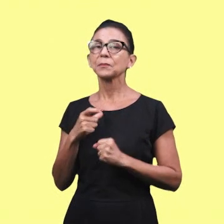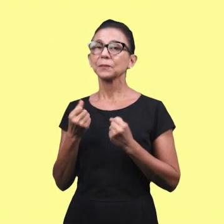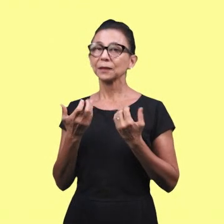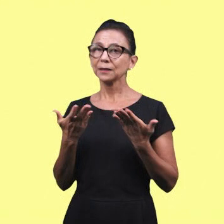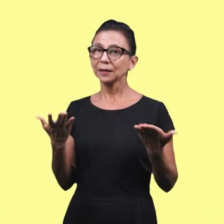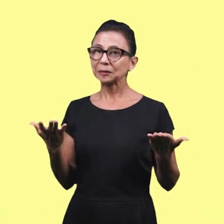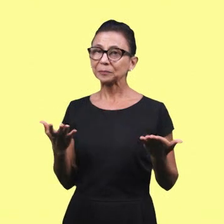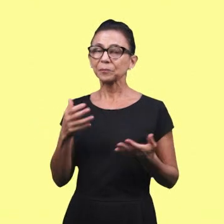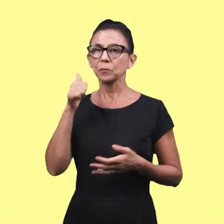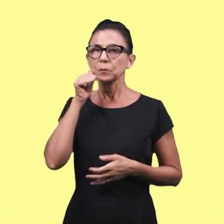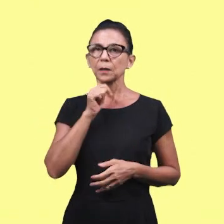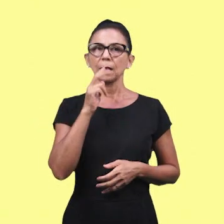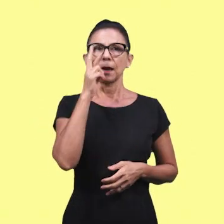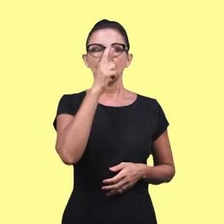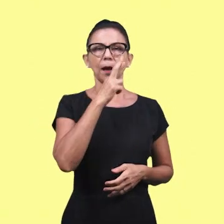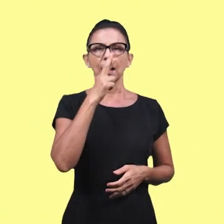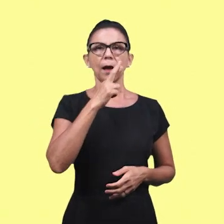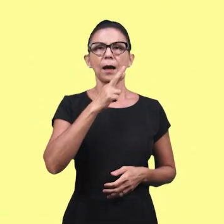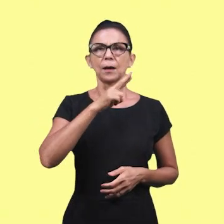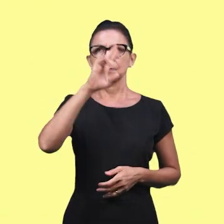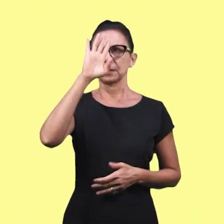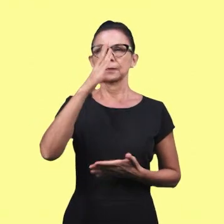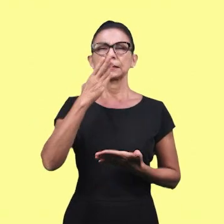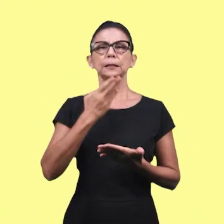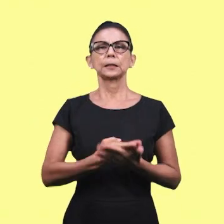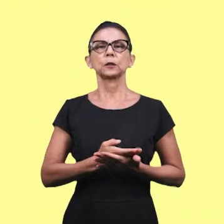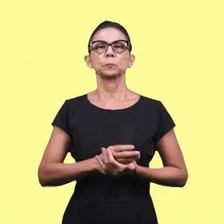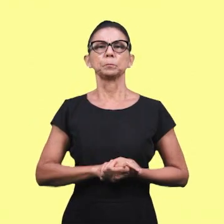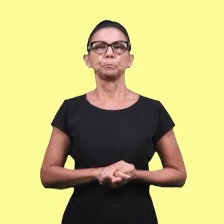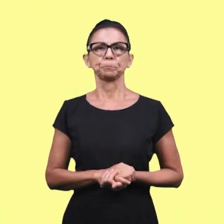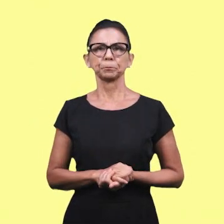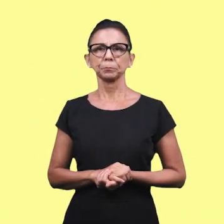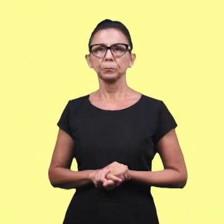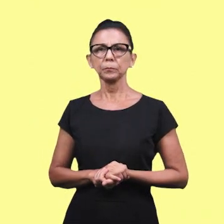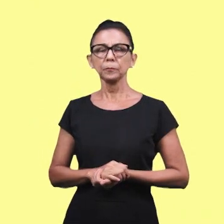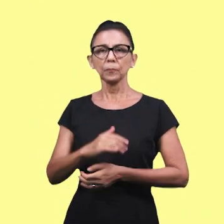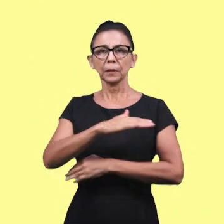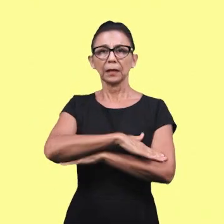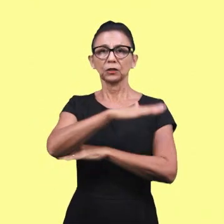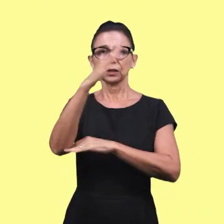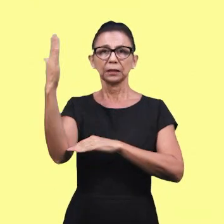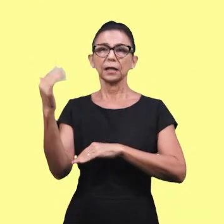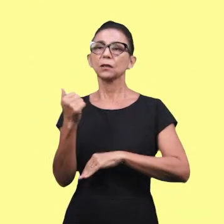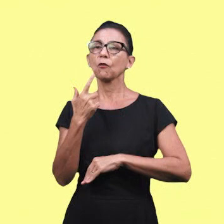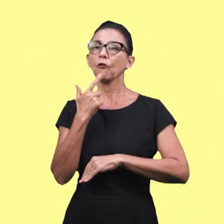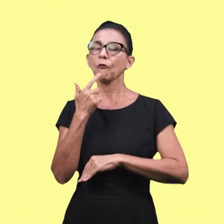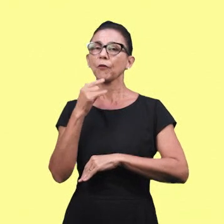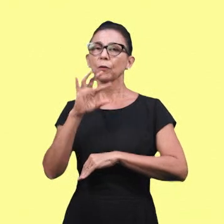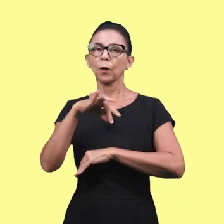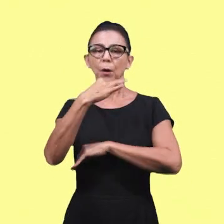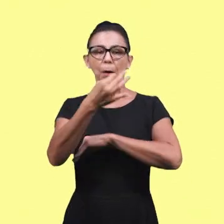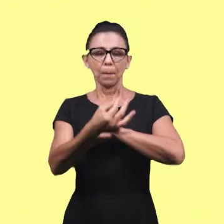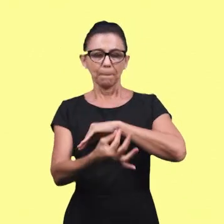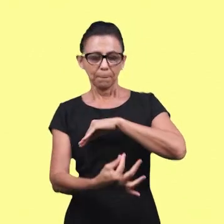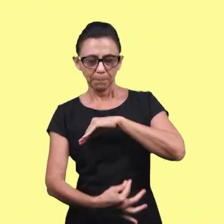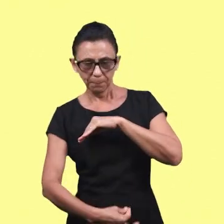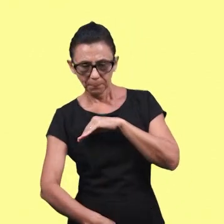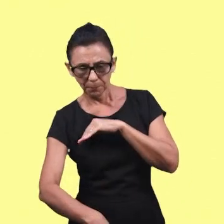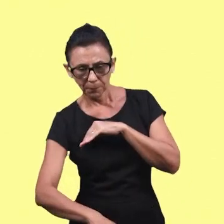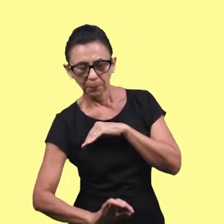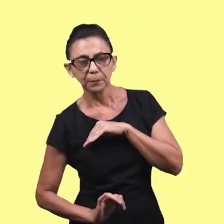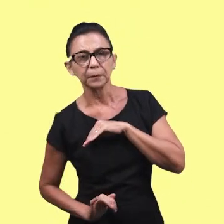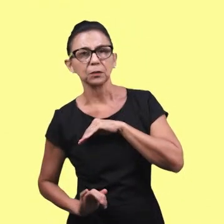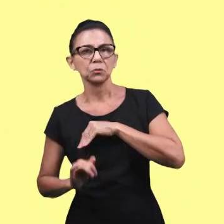la foi, elle a cru, elle a persévéré. Le fil écarlate est resté dans sa maison jusqu'à la fin. Regardez